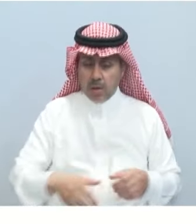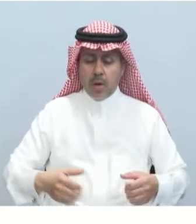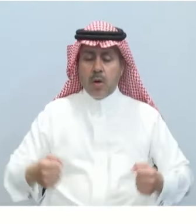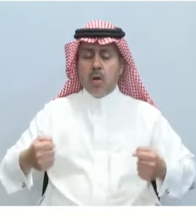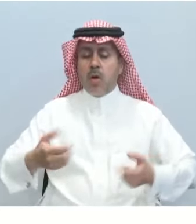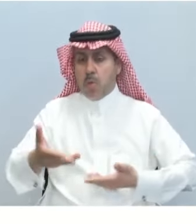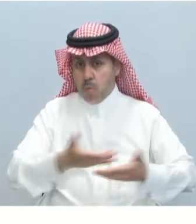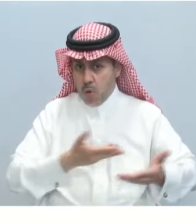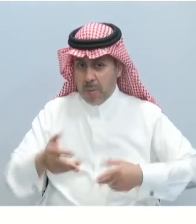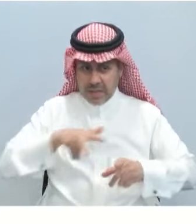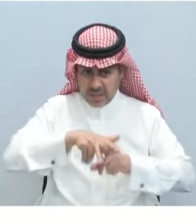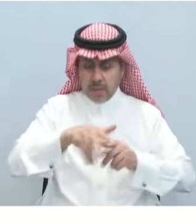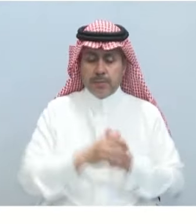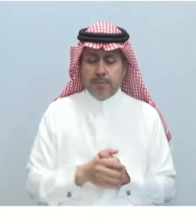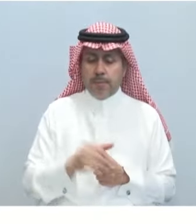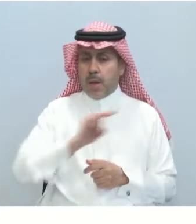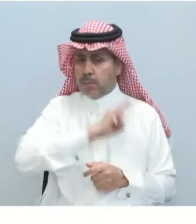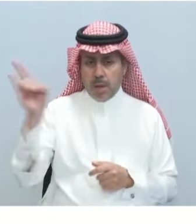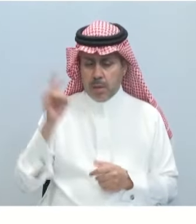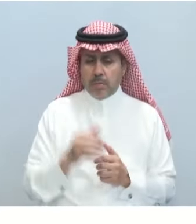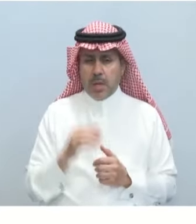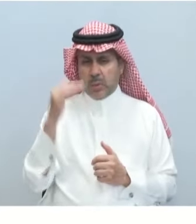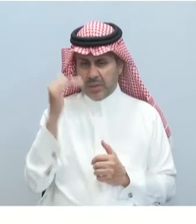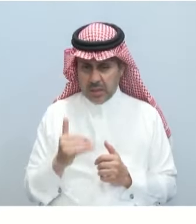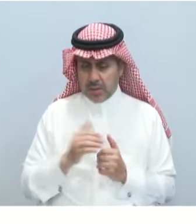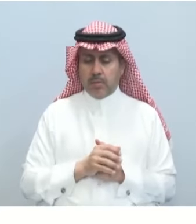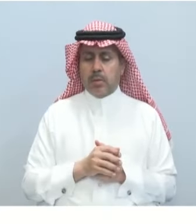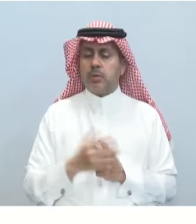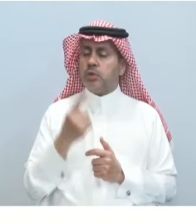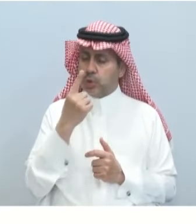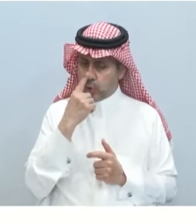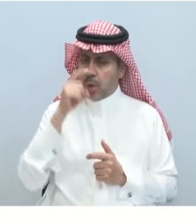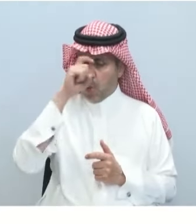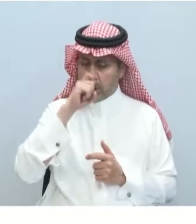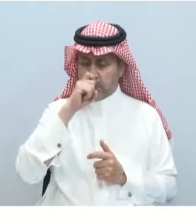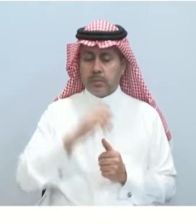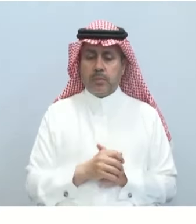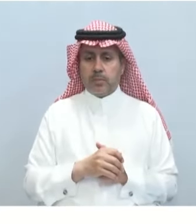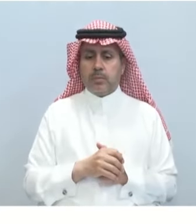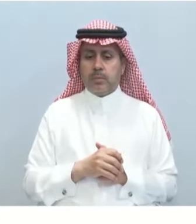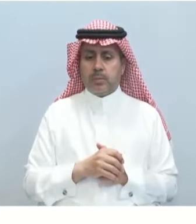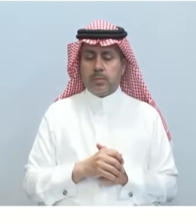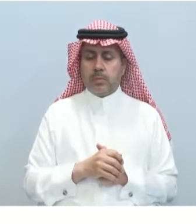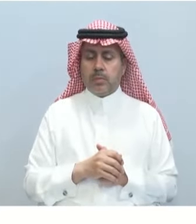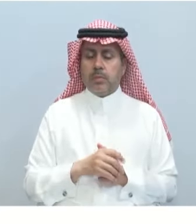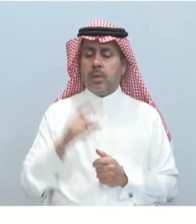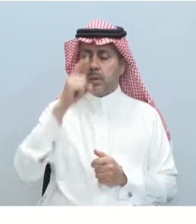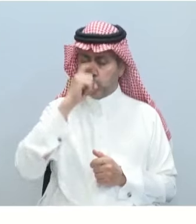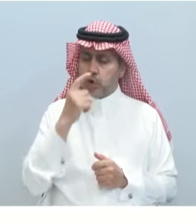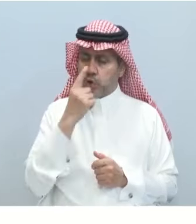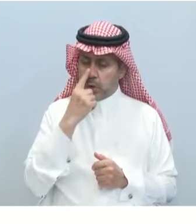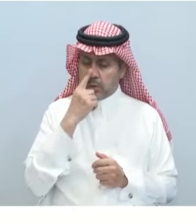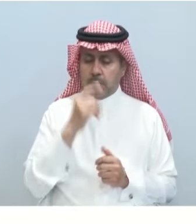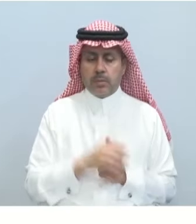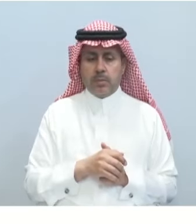امتناع شخص او تقصيره في الوفاء بواجباته او التزاماته في